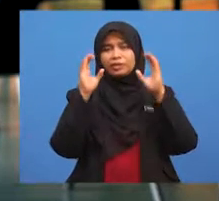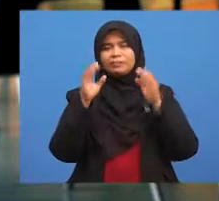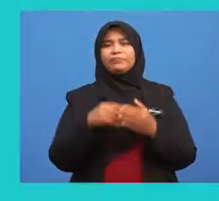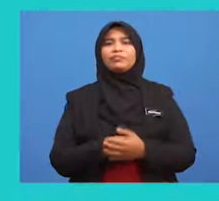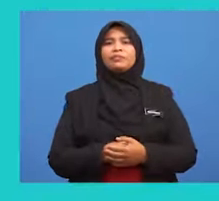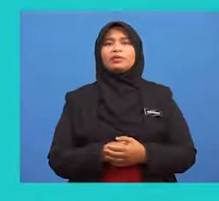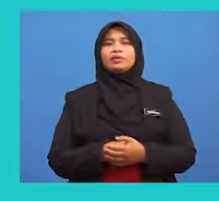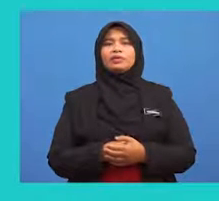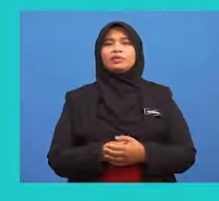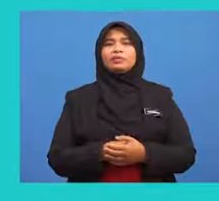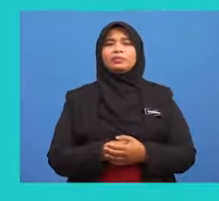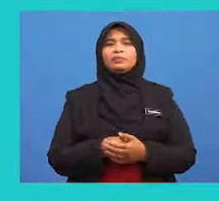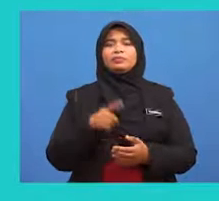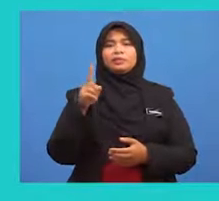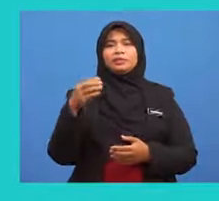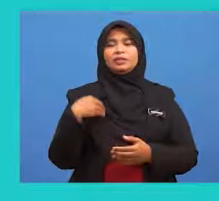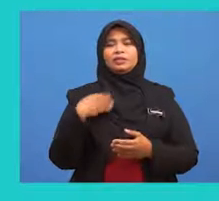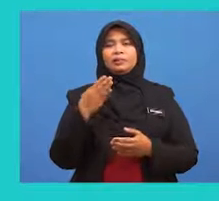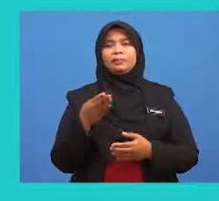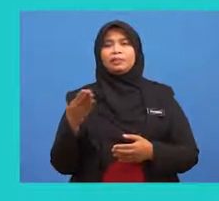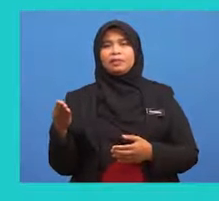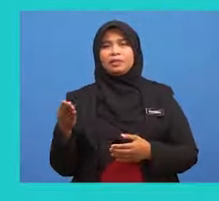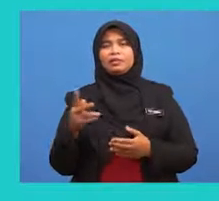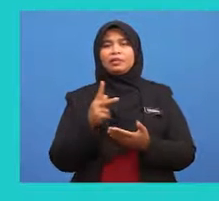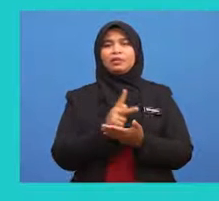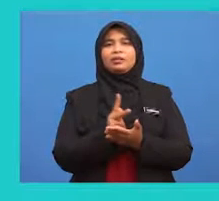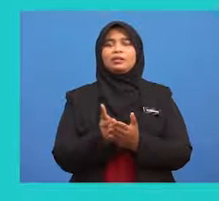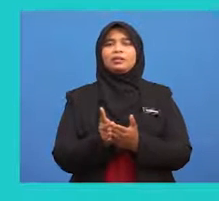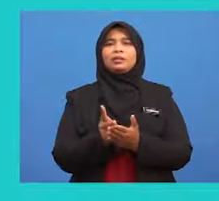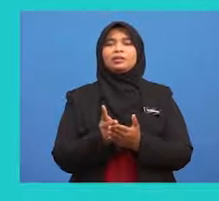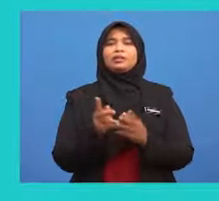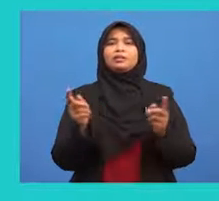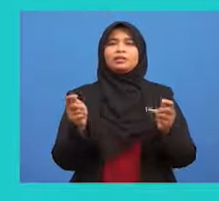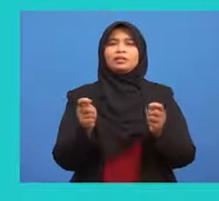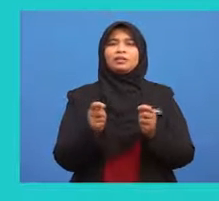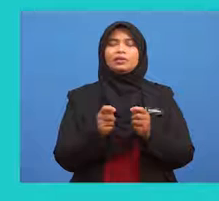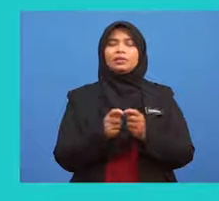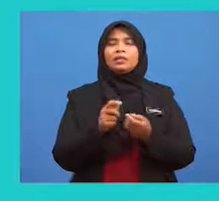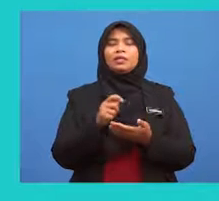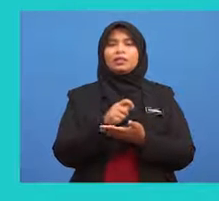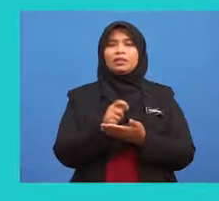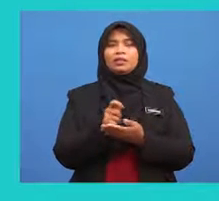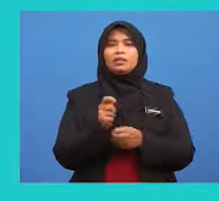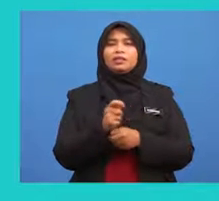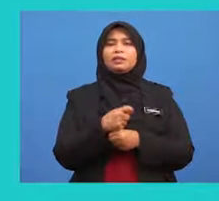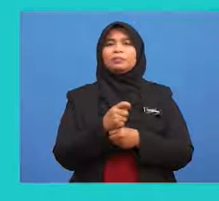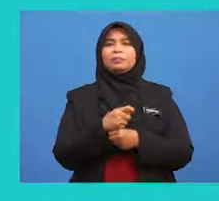mula-mula mesti perlu ada bahan-bahan kek seperti tepung,